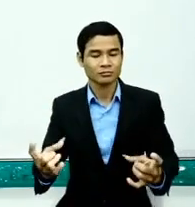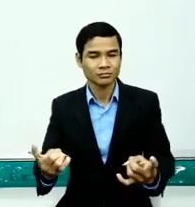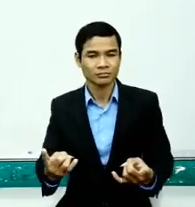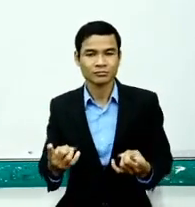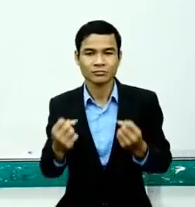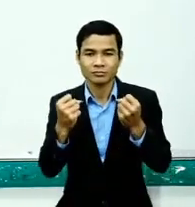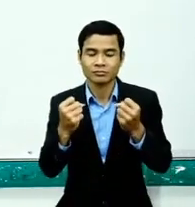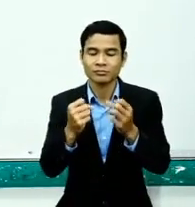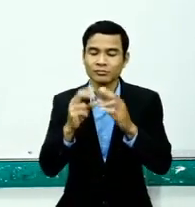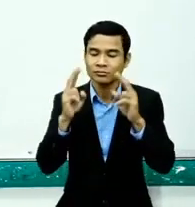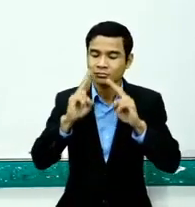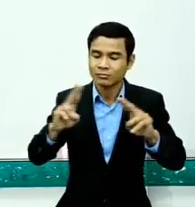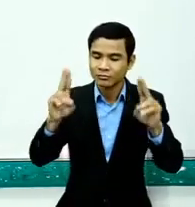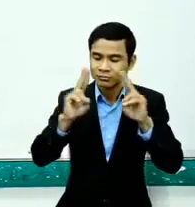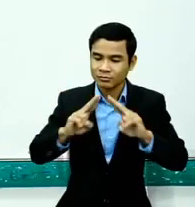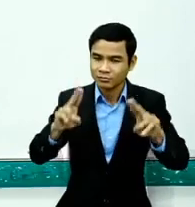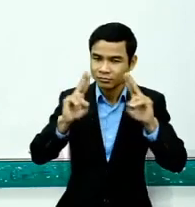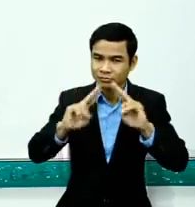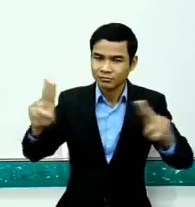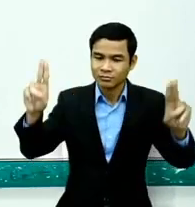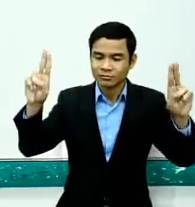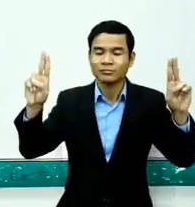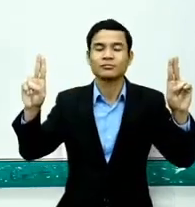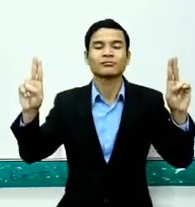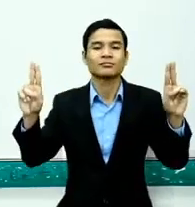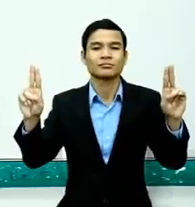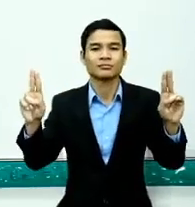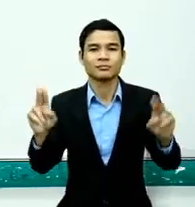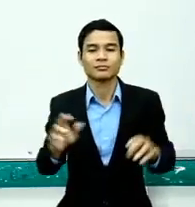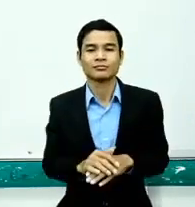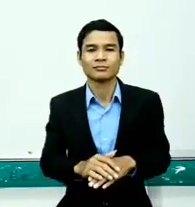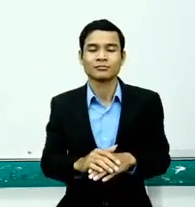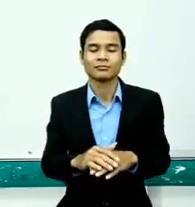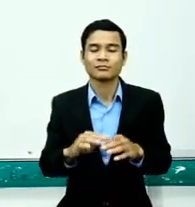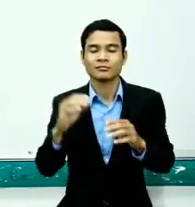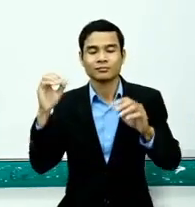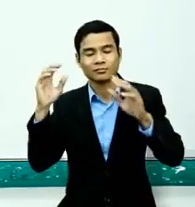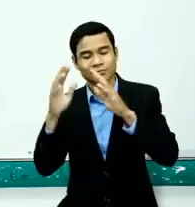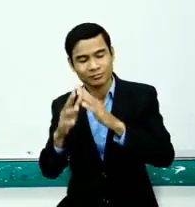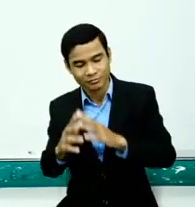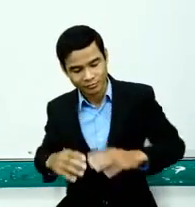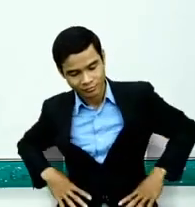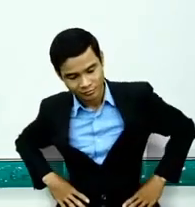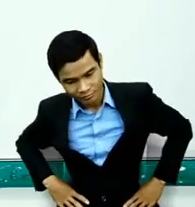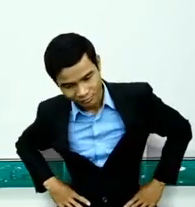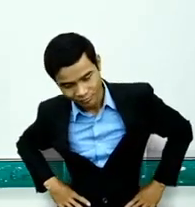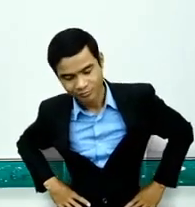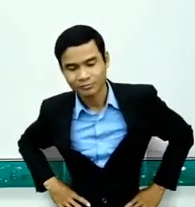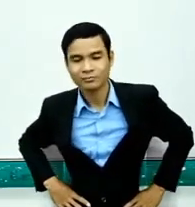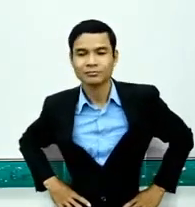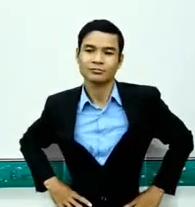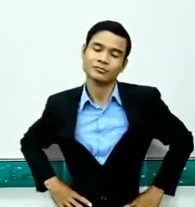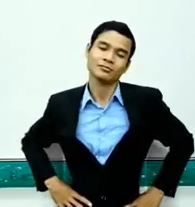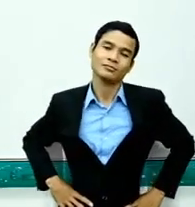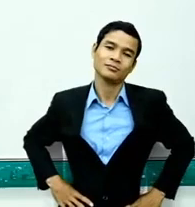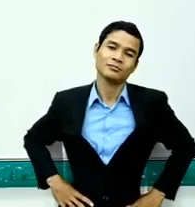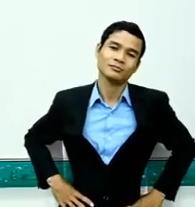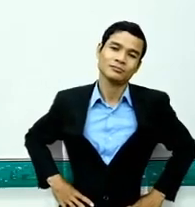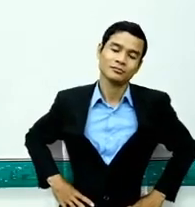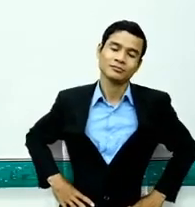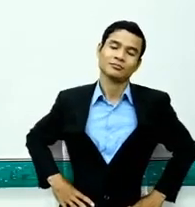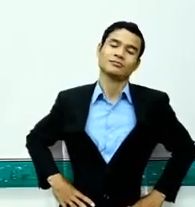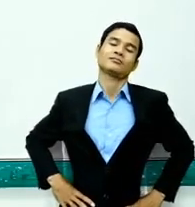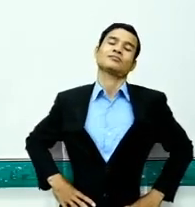មួនអើងអើងអើងអើយពត់ខ្លួនទៅមុងពន់ខ្លួនទៅ